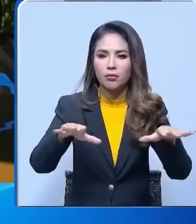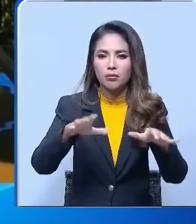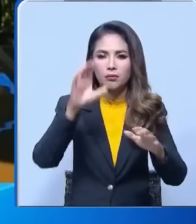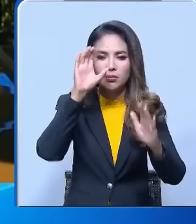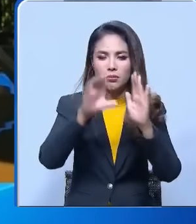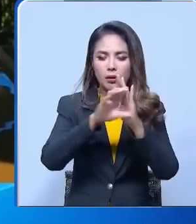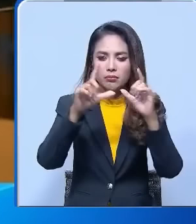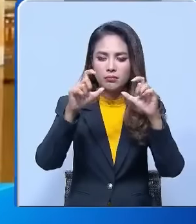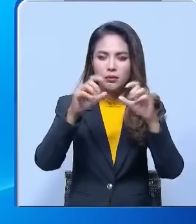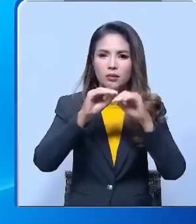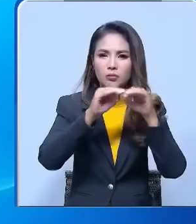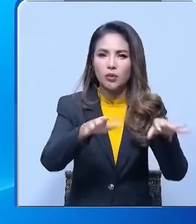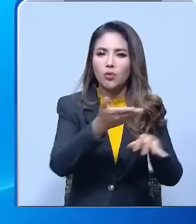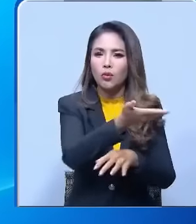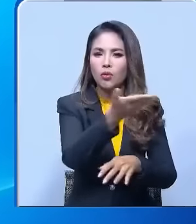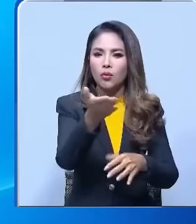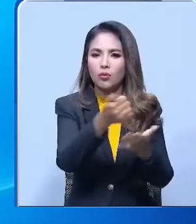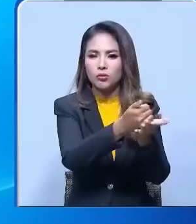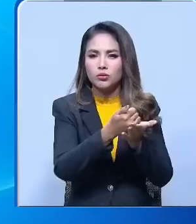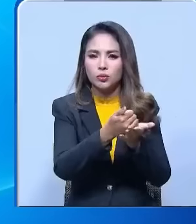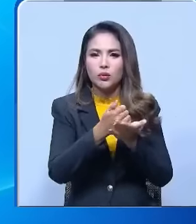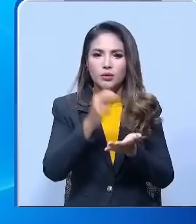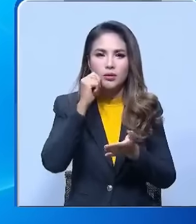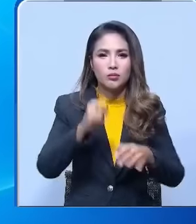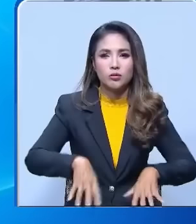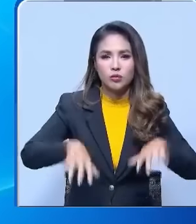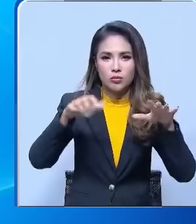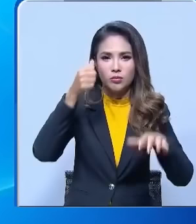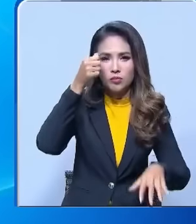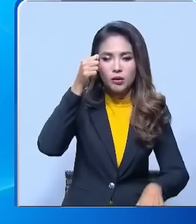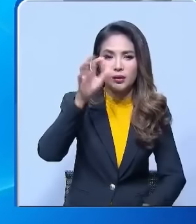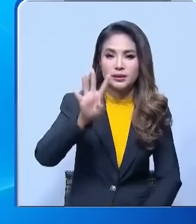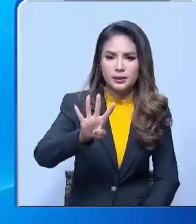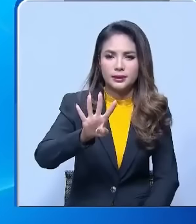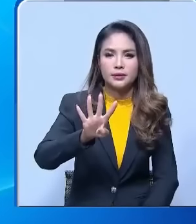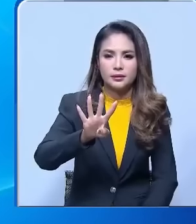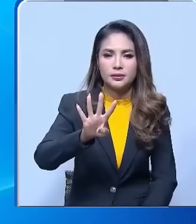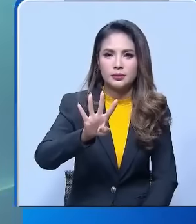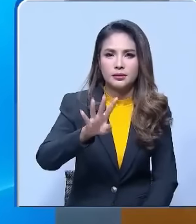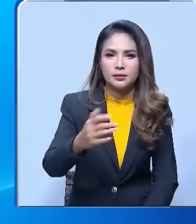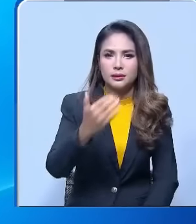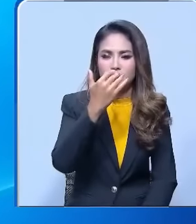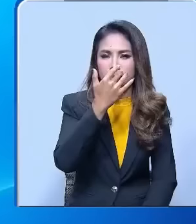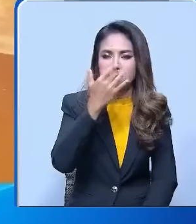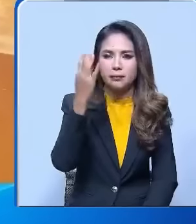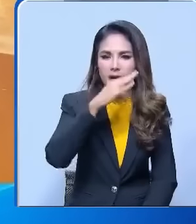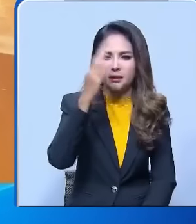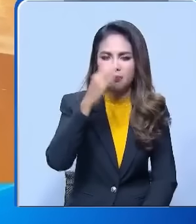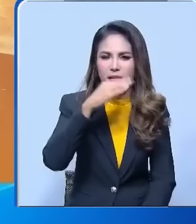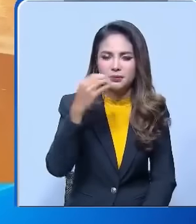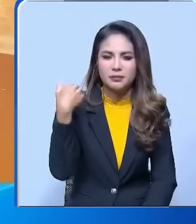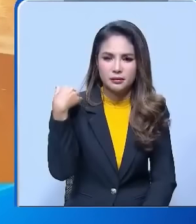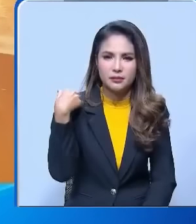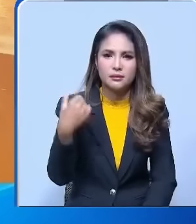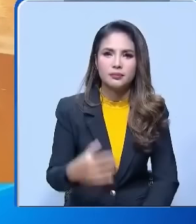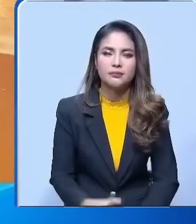ขอความช่วยเหลือน้ำยังท่วมขังอยู่เลย4วันแล้วเนี่ยน้ำเริ่มส่งกลิ่นเหม็น ค่ะเพราะว่าภาพน้